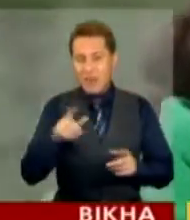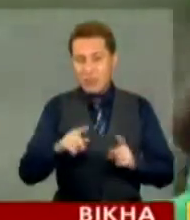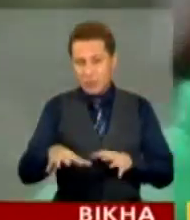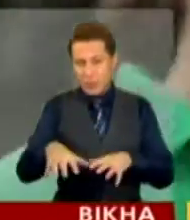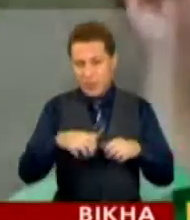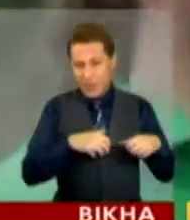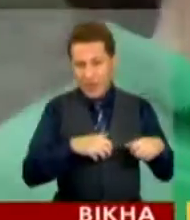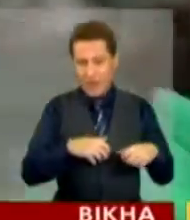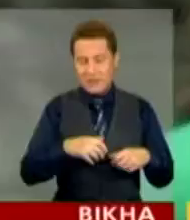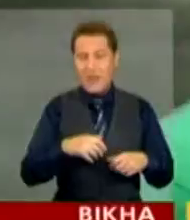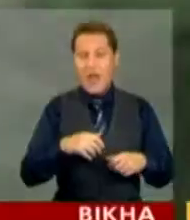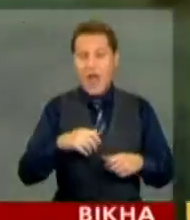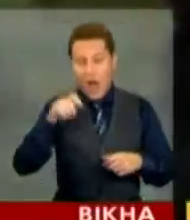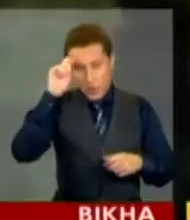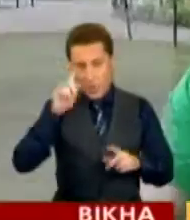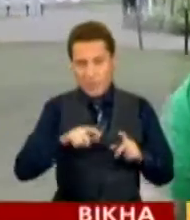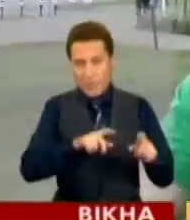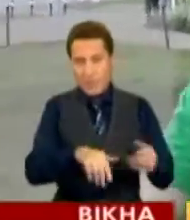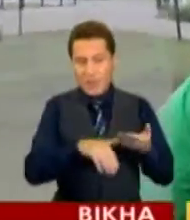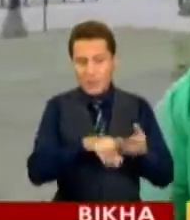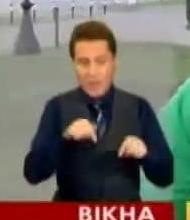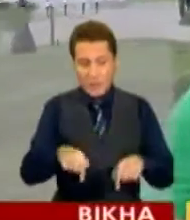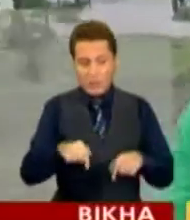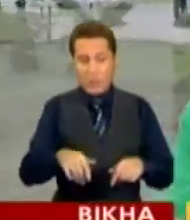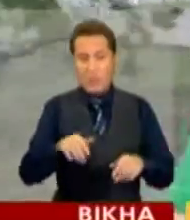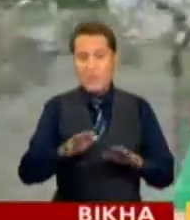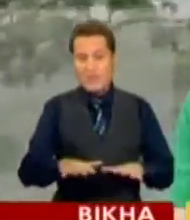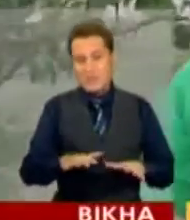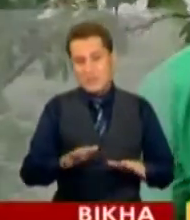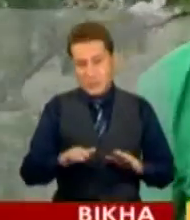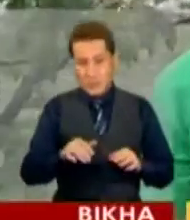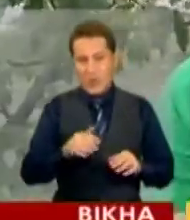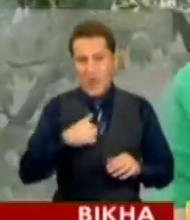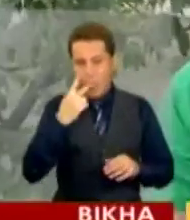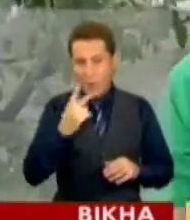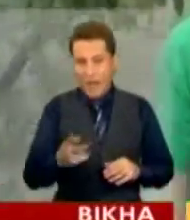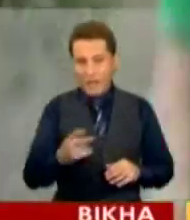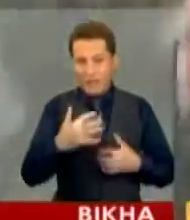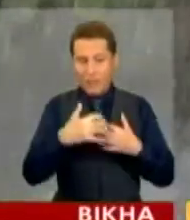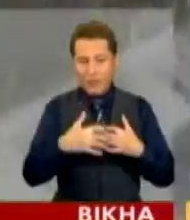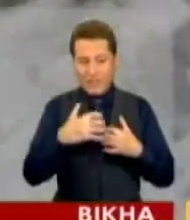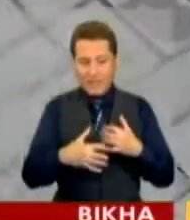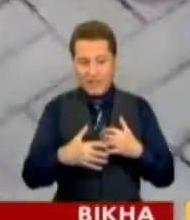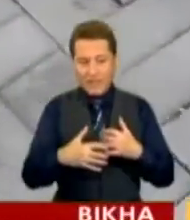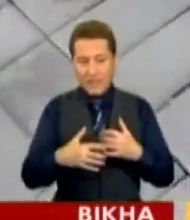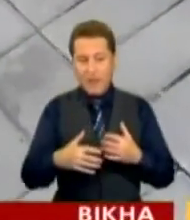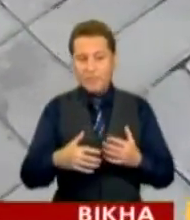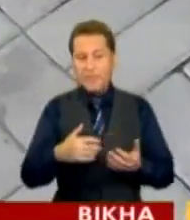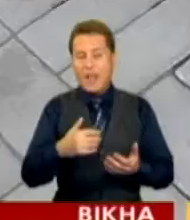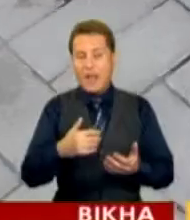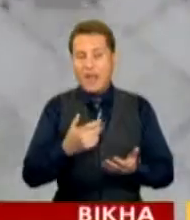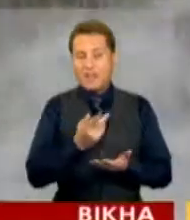тротуару. Хлопець побіг на допомогу. На цьому місці, десь приблизно плюс-мінус метр, я побачив посередині лежало